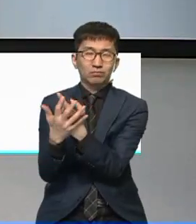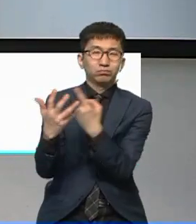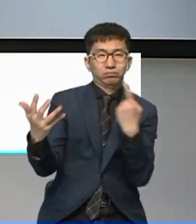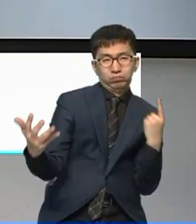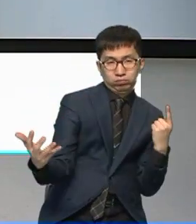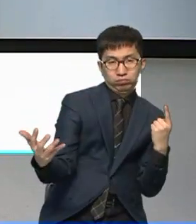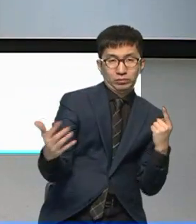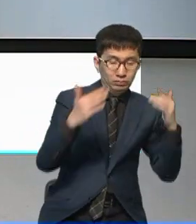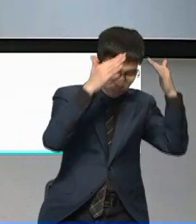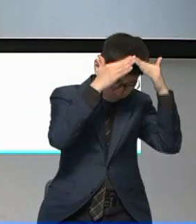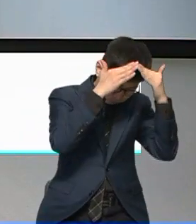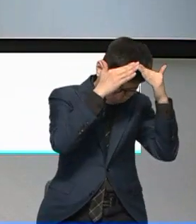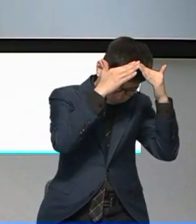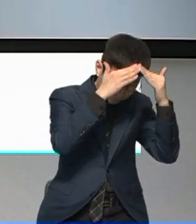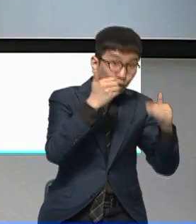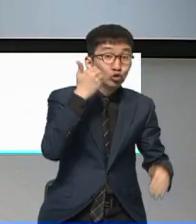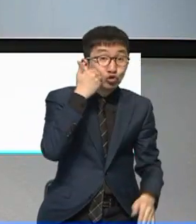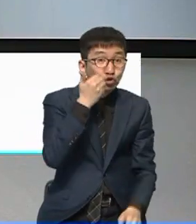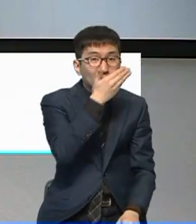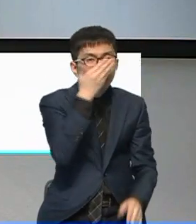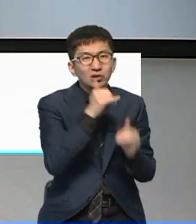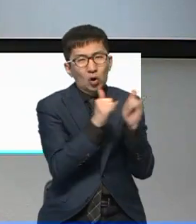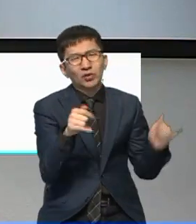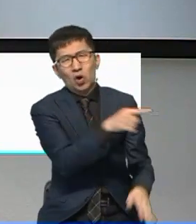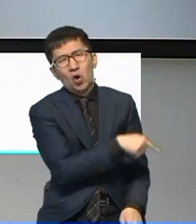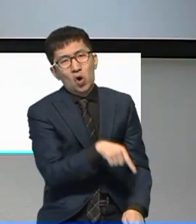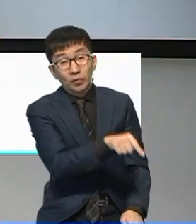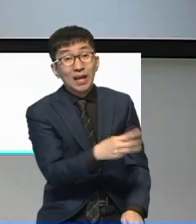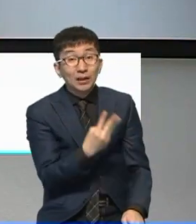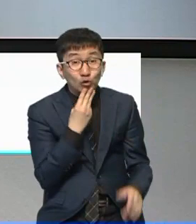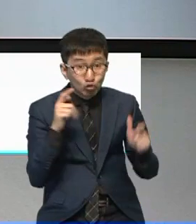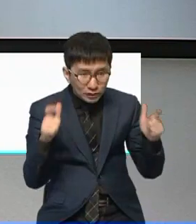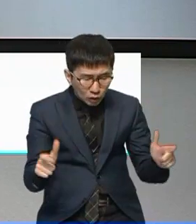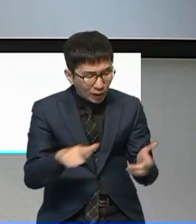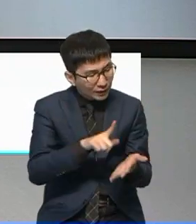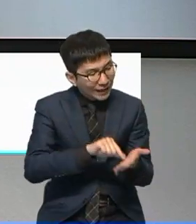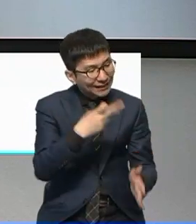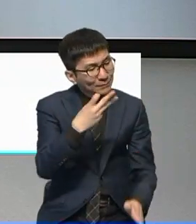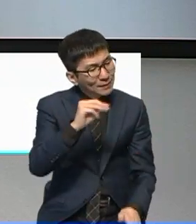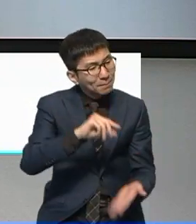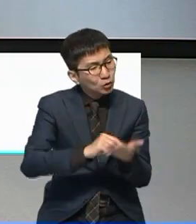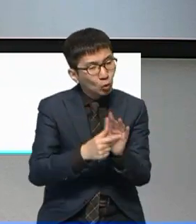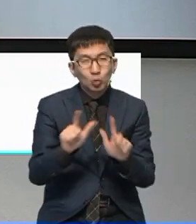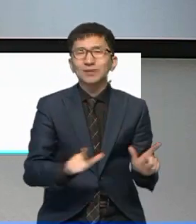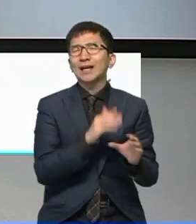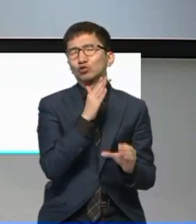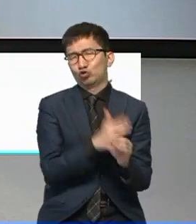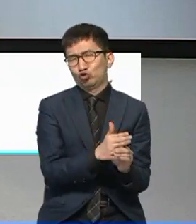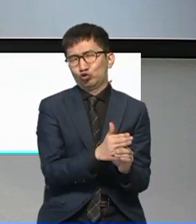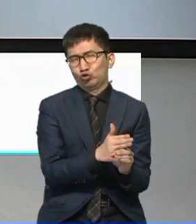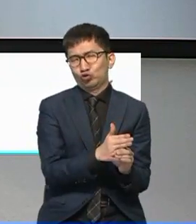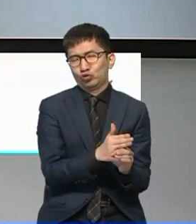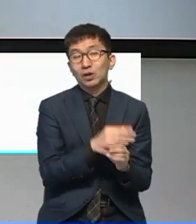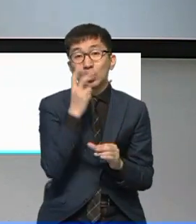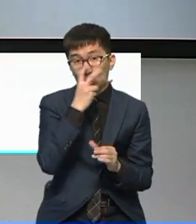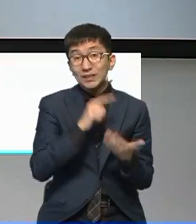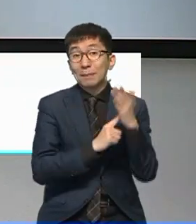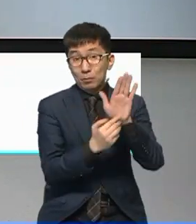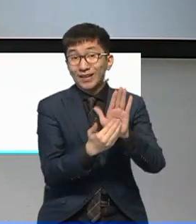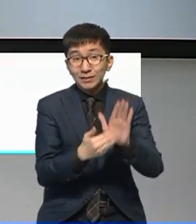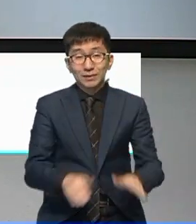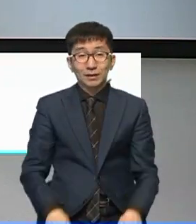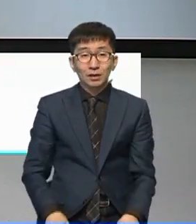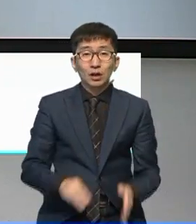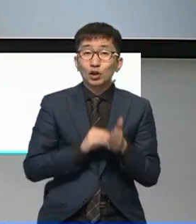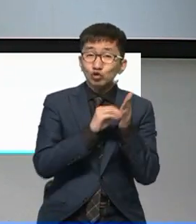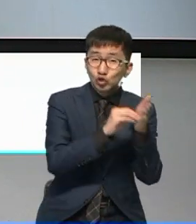사회로부터 고립되거나 집 밖으로 잘 나오지 않는 청년들이 서울에만 13만 명 정도 될 거란 조사 결과가